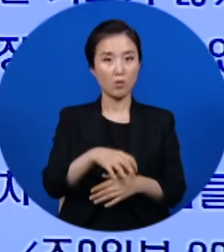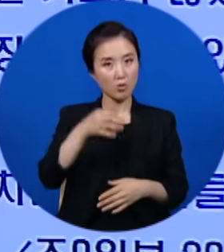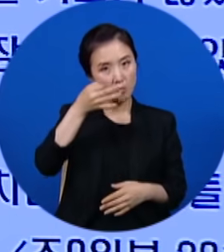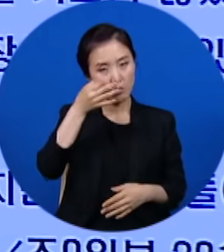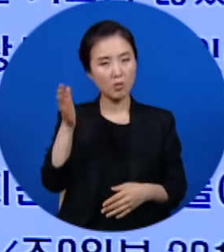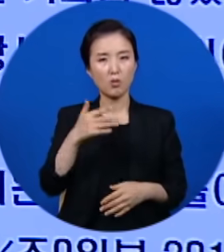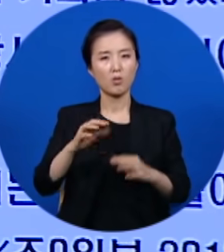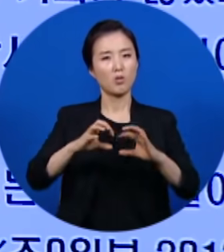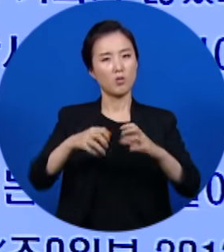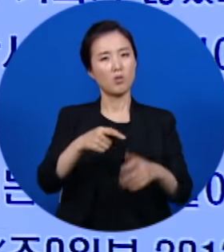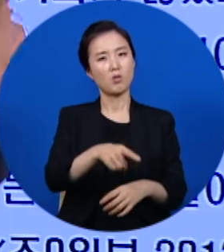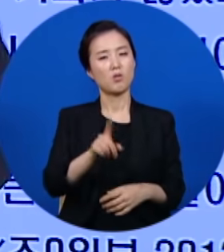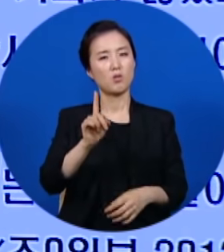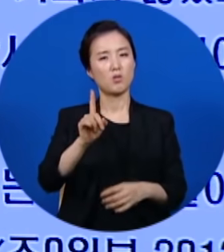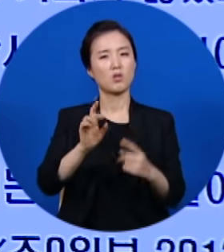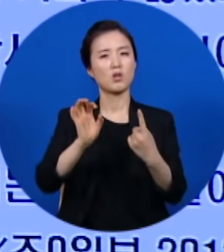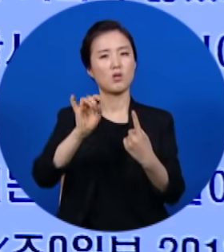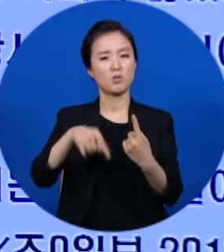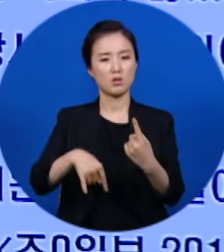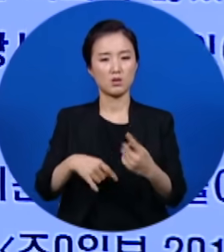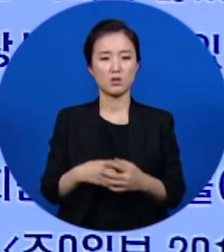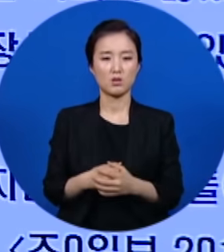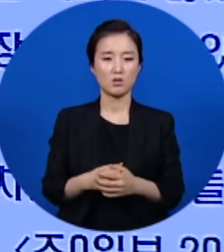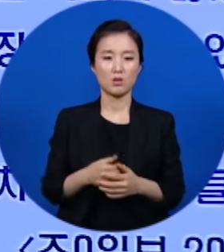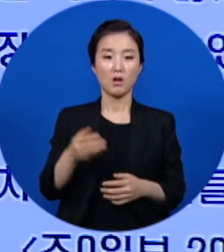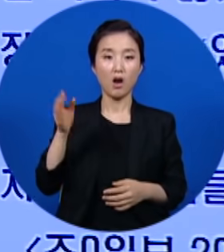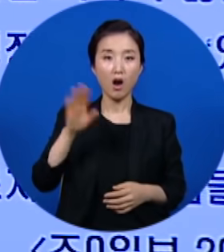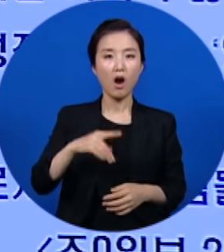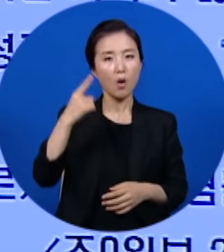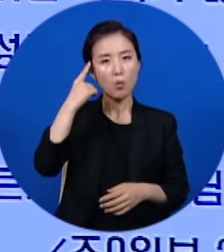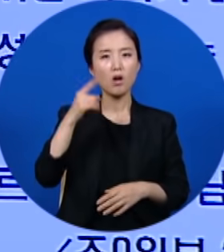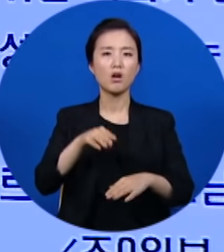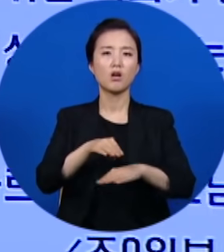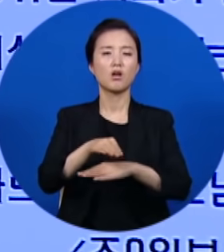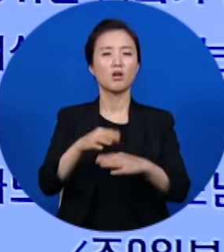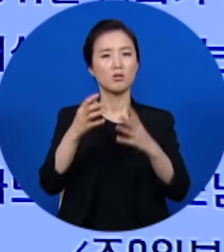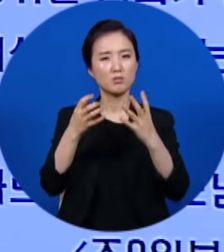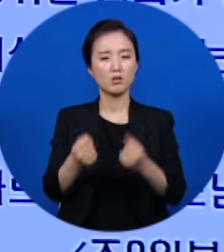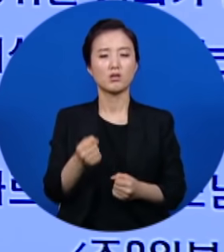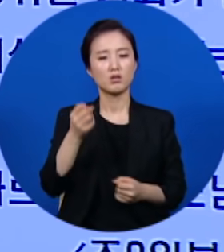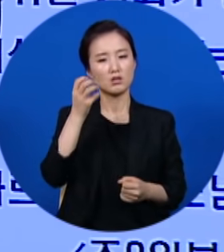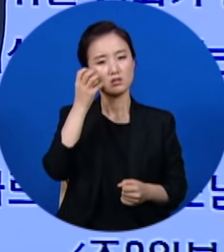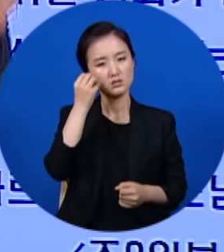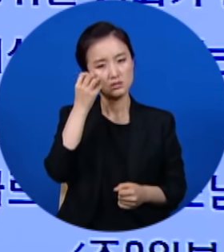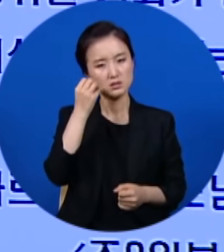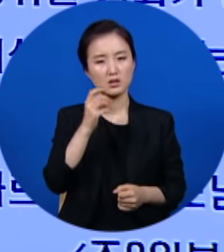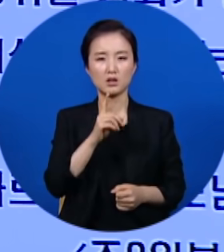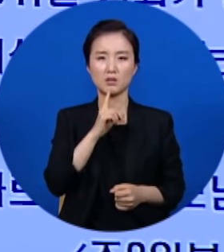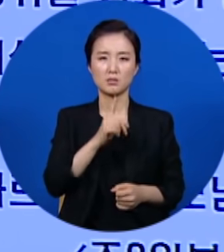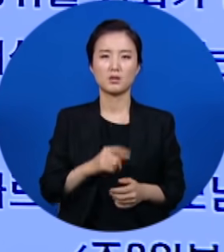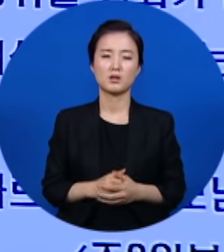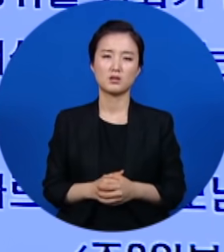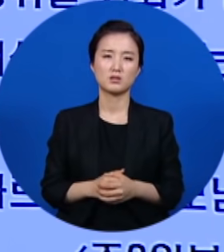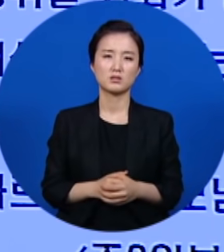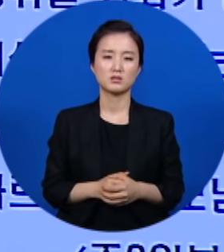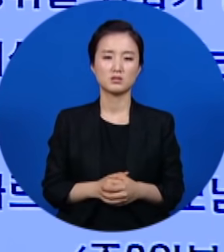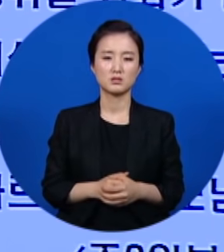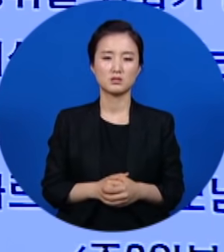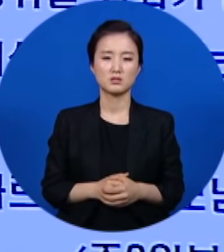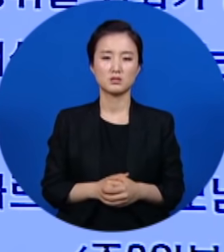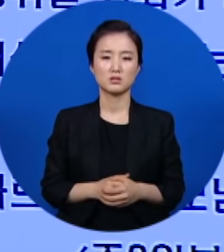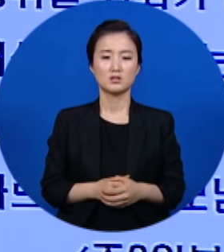밖에 없다 이거예요 근데 1 기록하면서 차 독자 끌고 가다 이거죠 그 사람들 내놓게 참 이 사람 되요